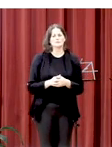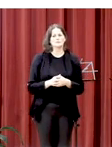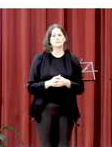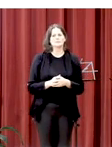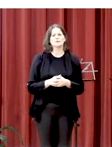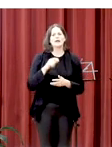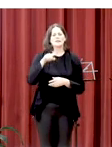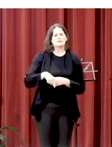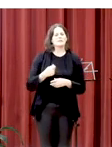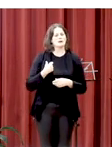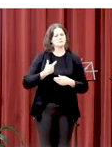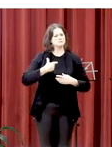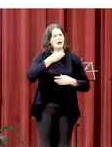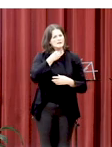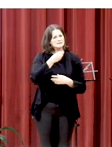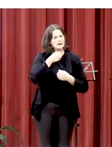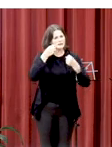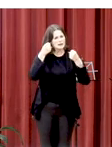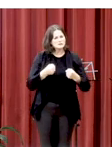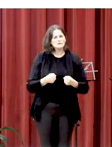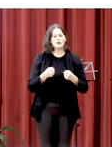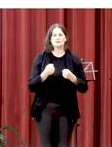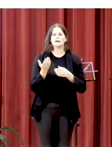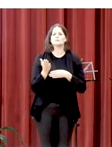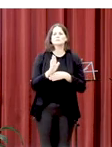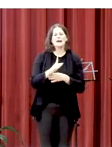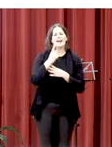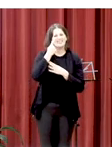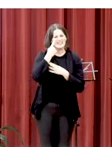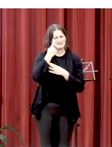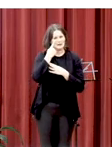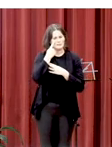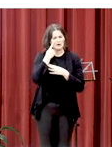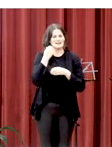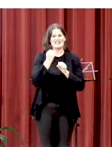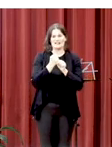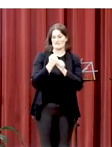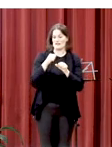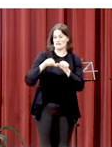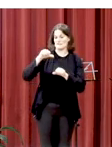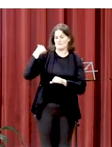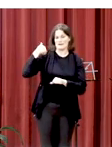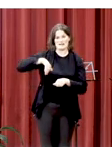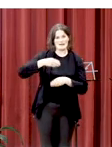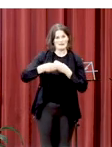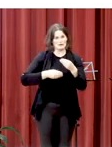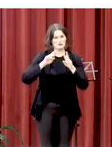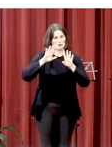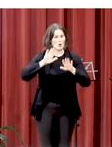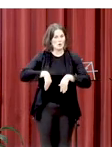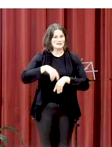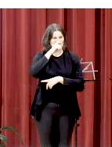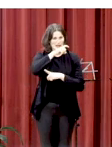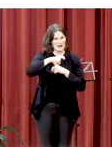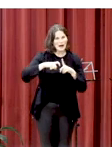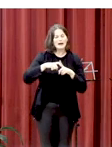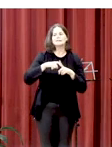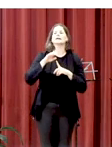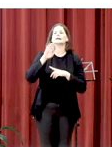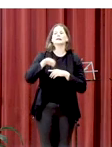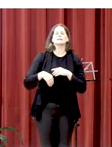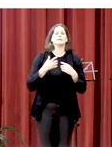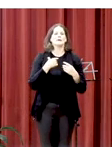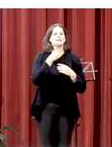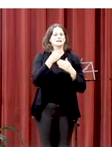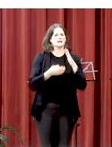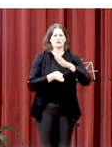Amb un ferm desig de deixar testimoni de la feina feta els darrers 12 mesos i, sobretot, amb l'anhel de